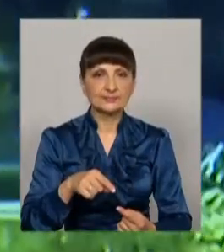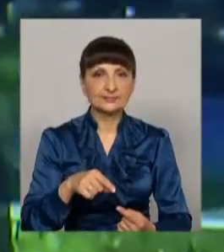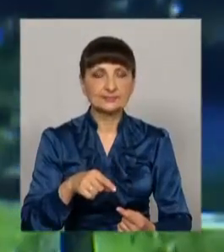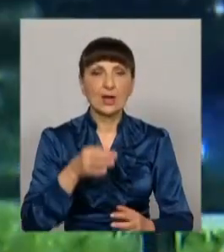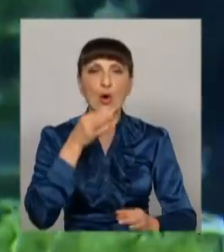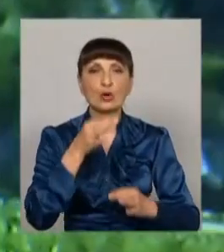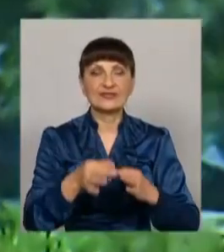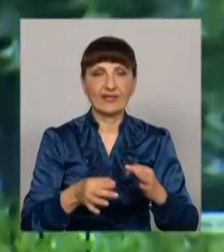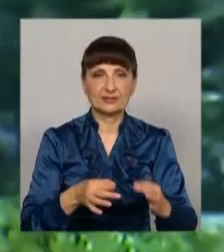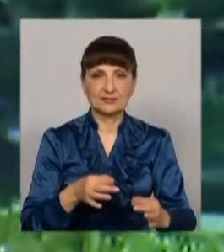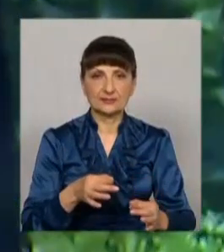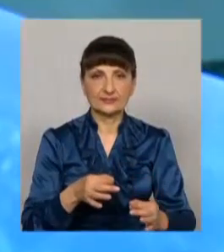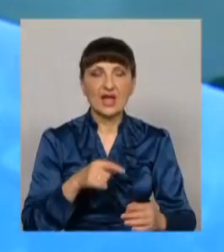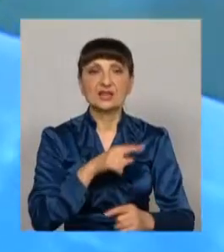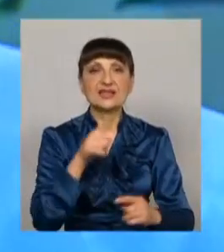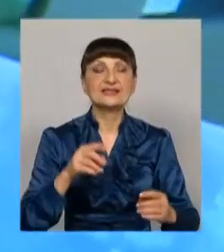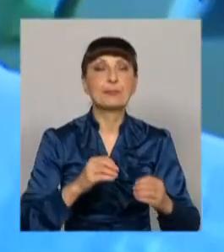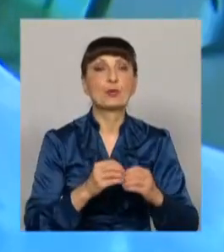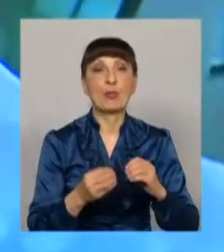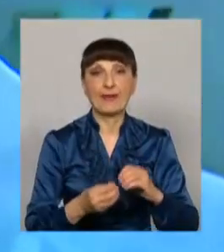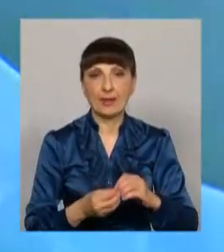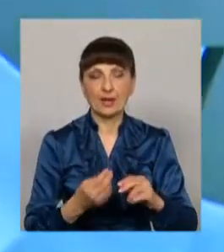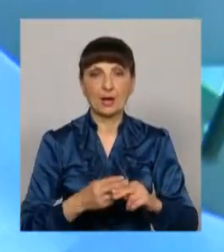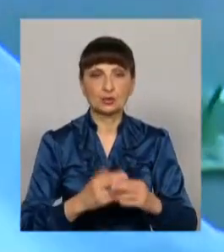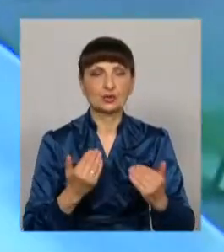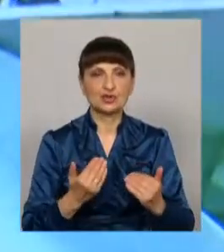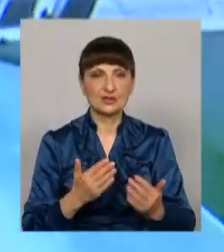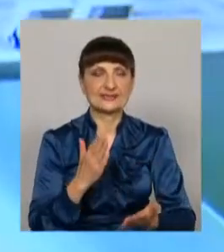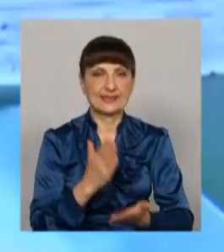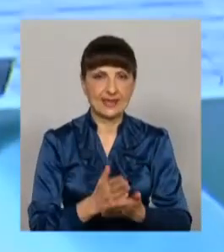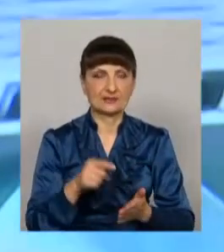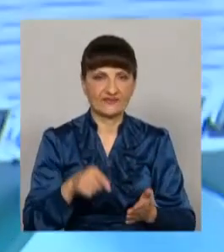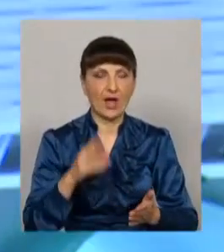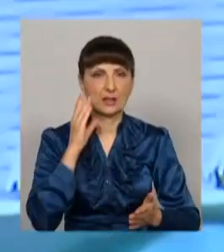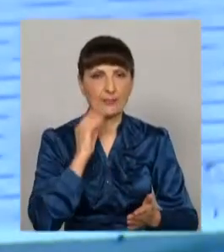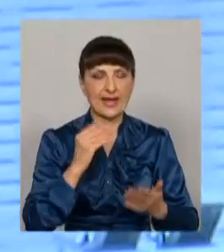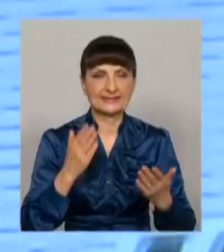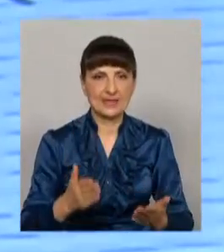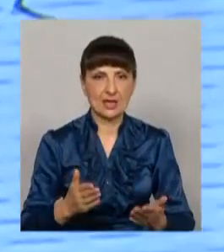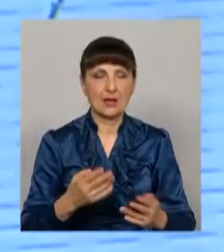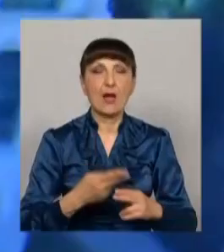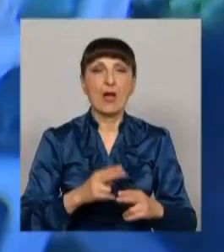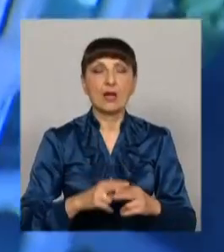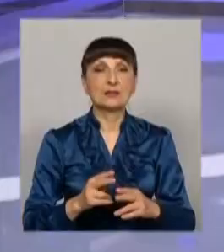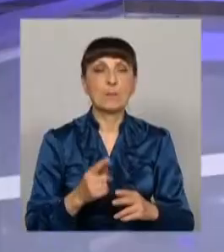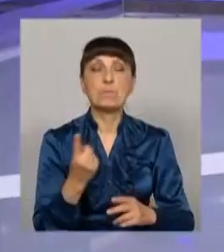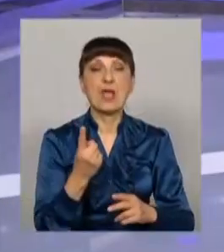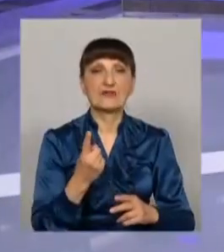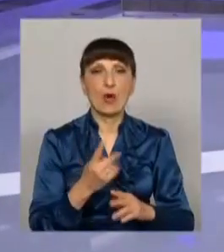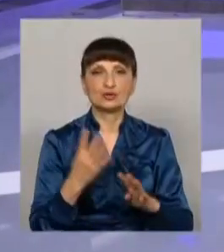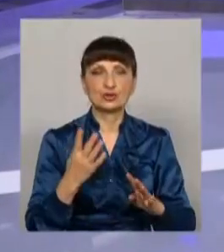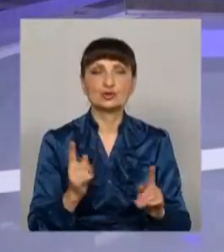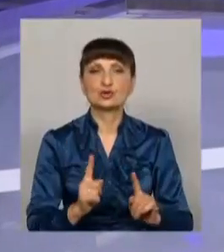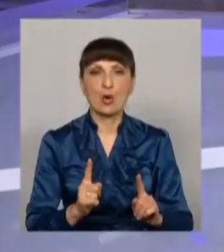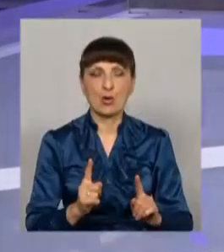ответы на те вызовы, которые сейчас встали перед городом. Это прежде всего